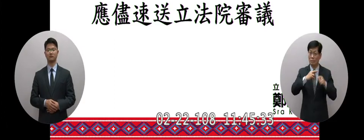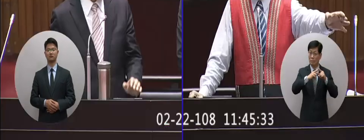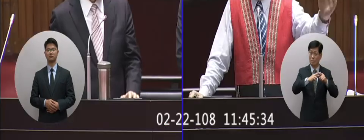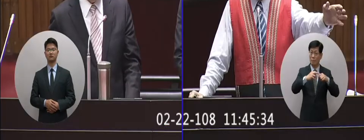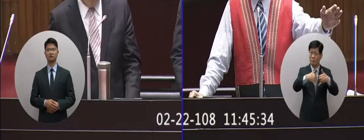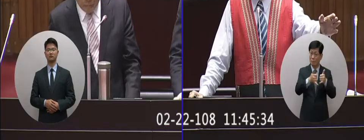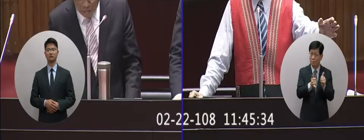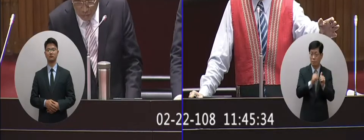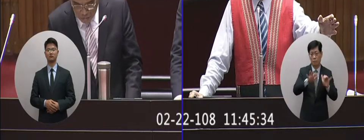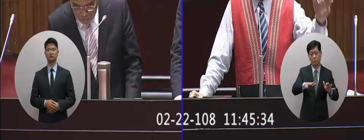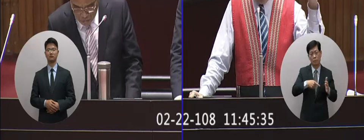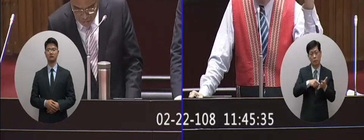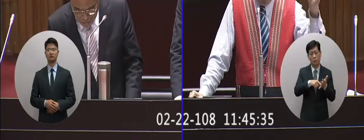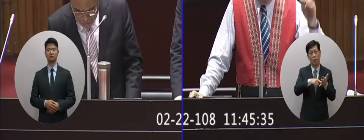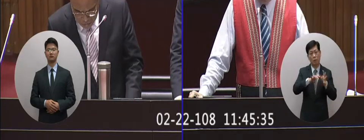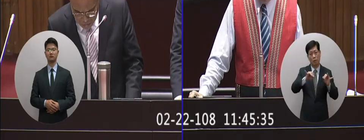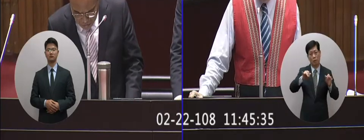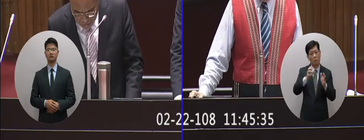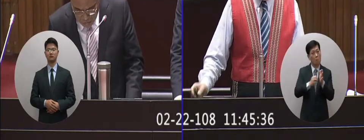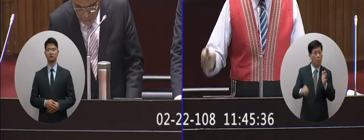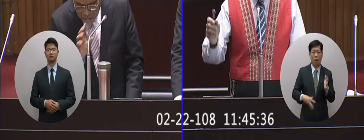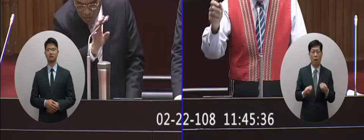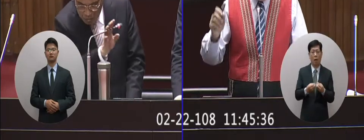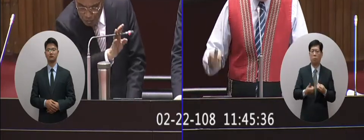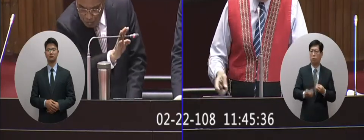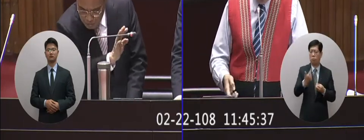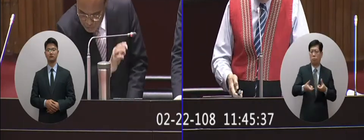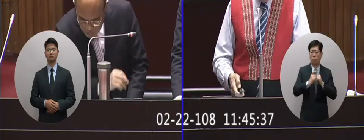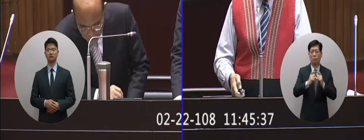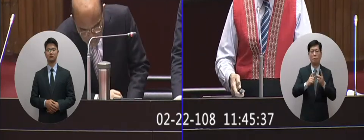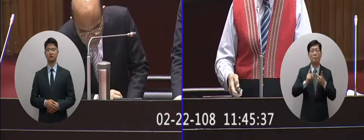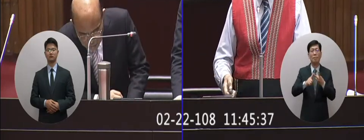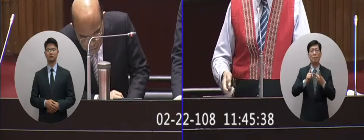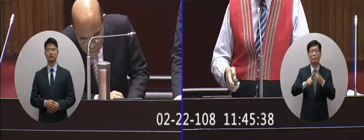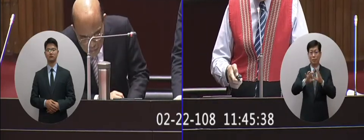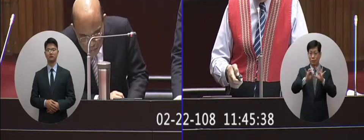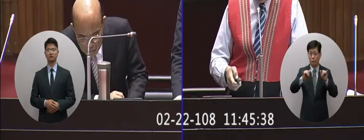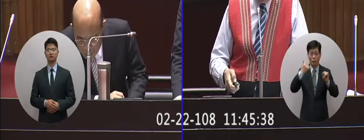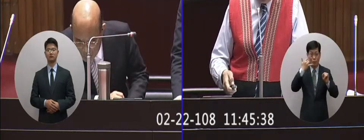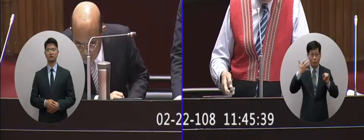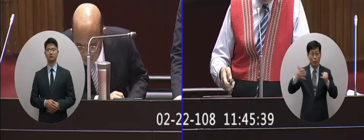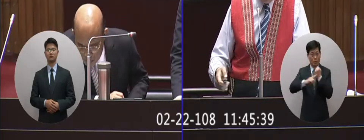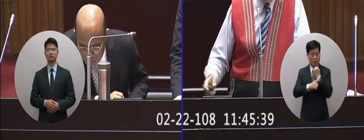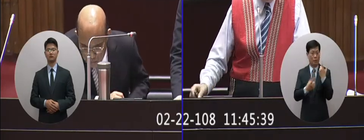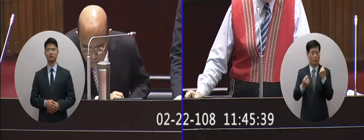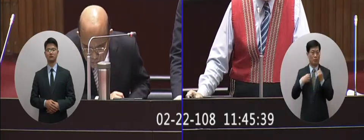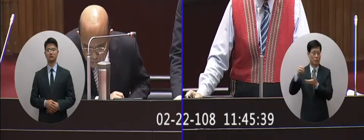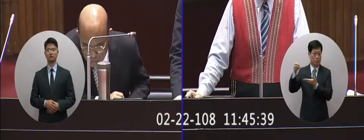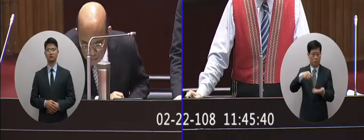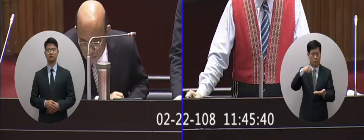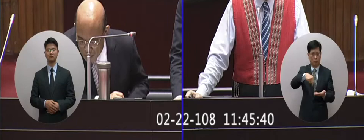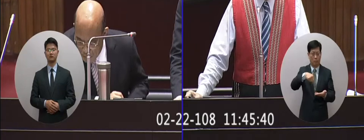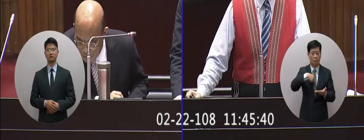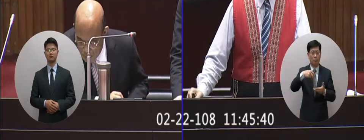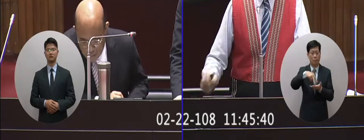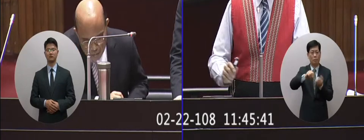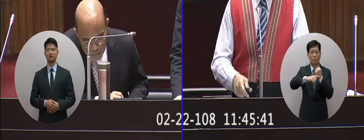的传统领域被撤销了，需要赶快回复。我们看这个土海法应该要进书送立法院审议，